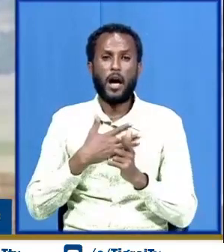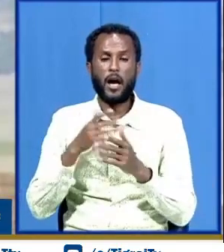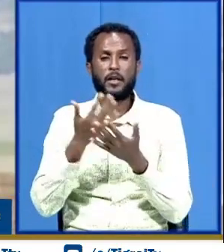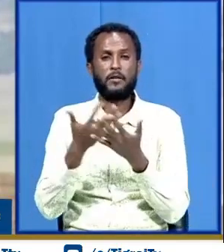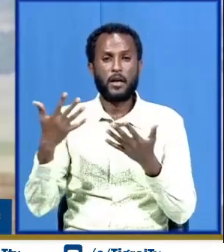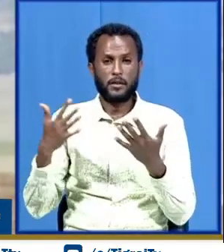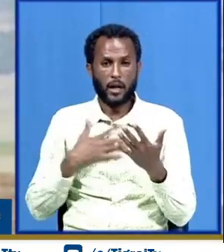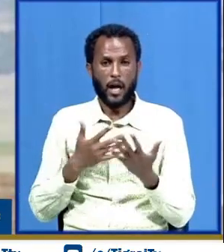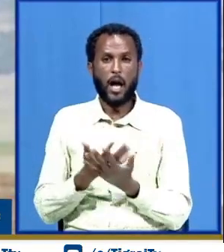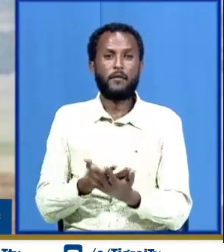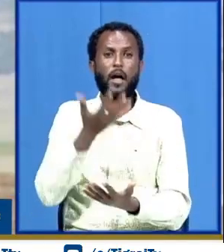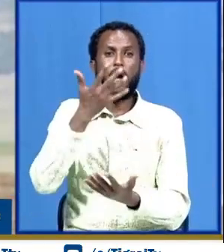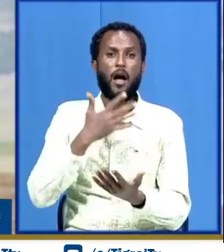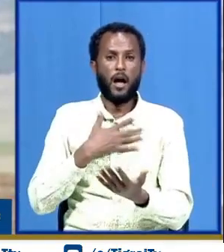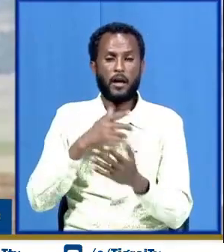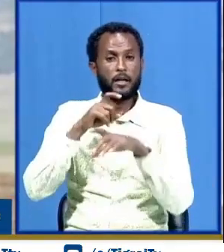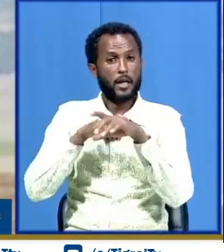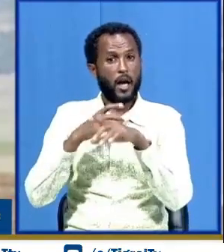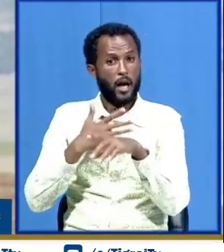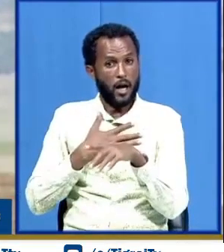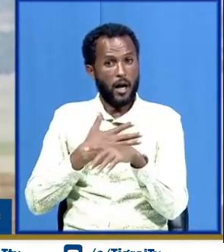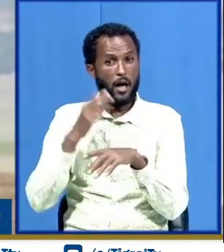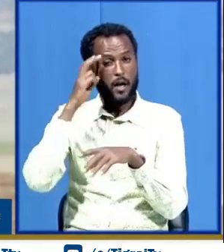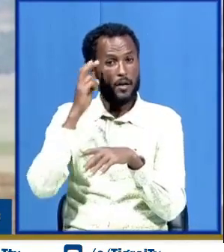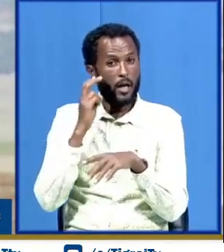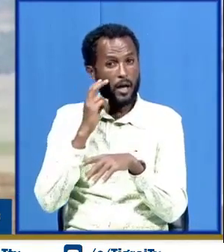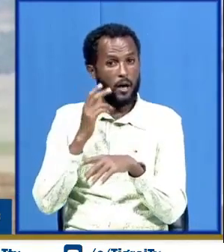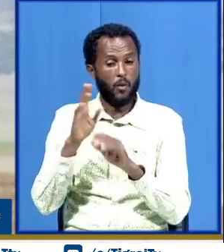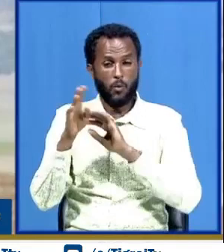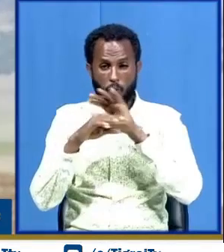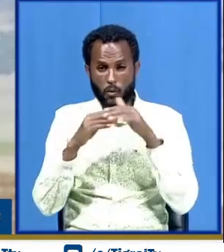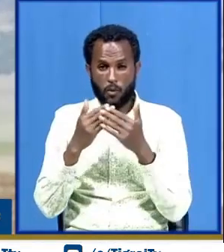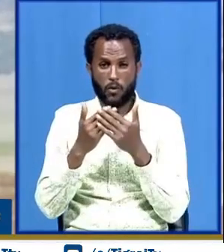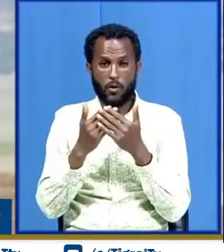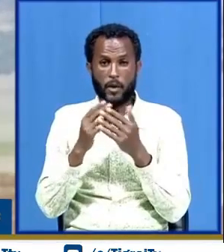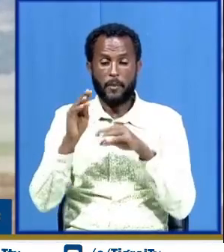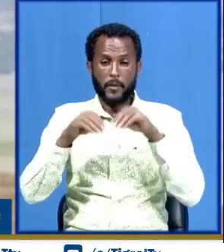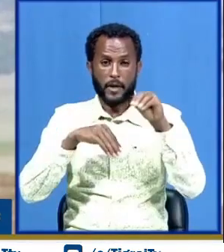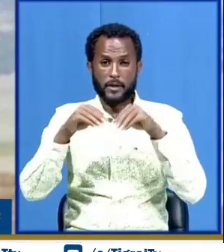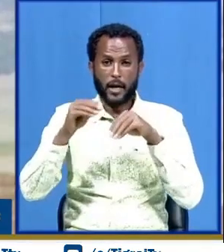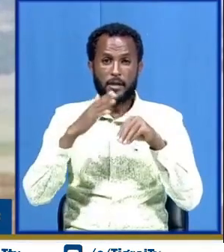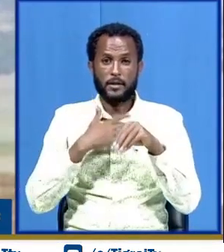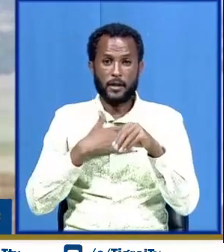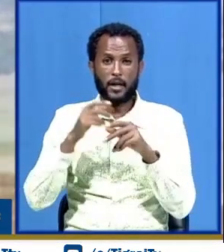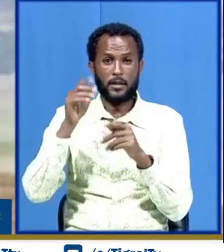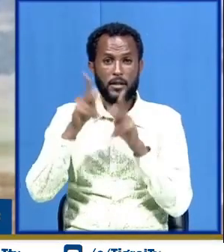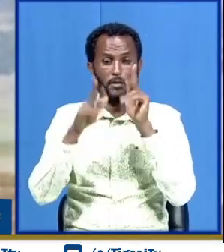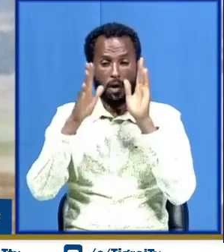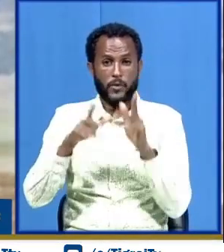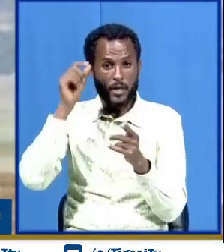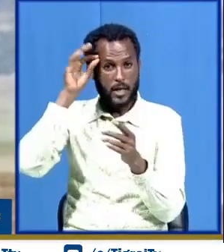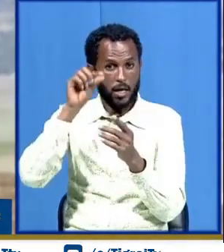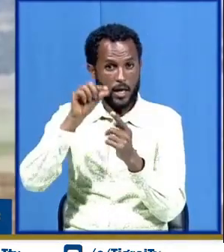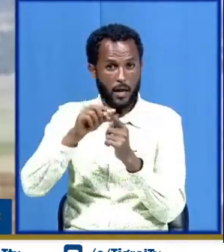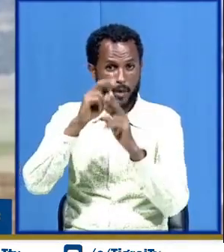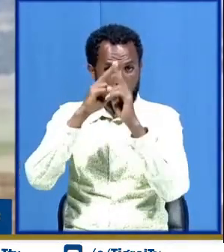ንብረትካ ሃፍትኻ ግዜኻ ሕልናኻ ኮታስ ኩሉ መዳይ ምንቅስቃስካ ንህዝባዊ ዕላማ ንህዝባዊ